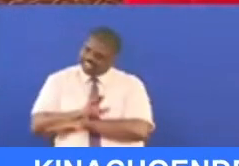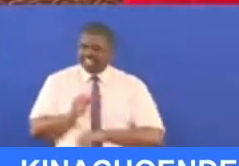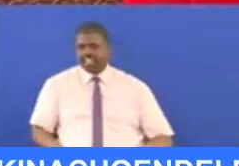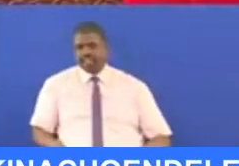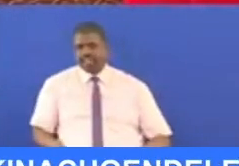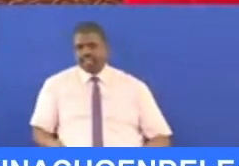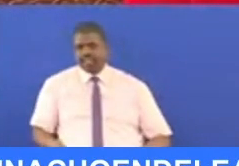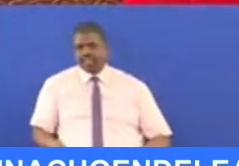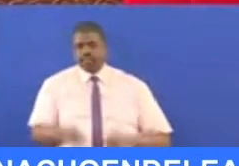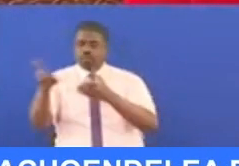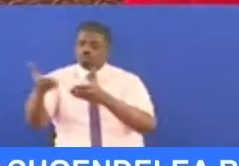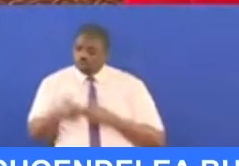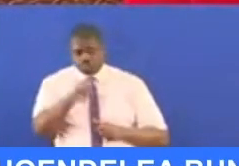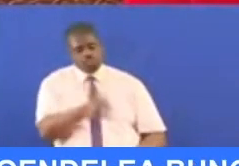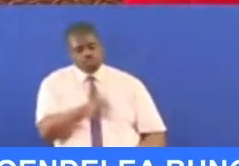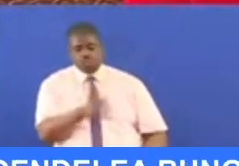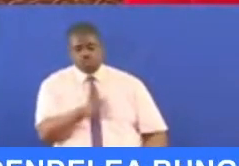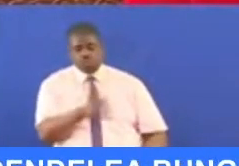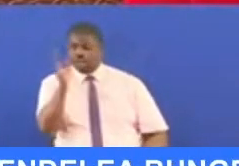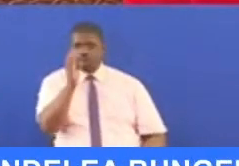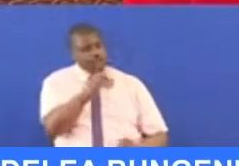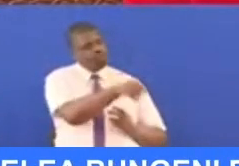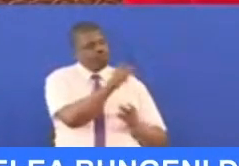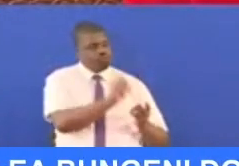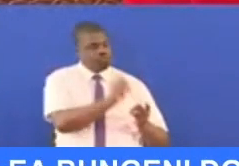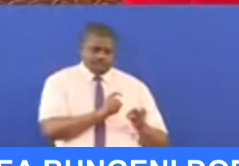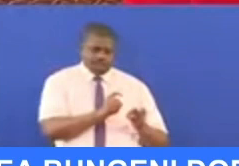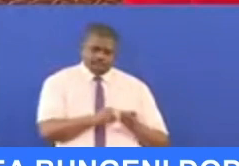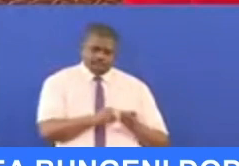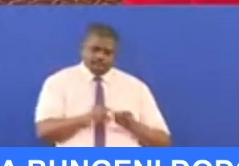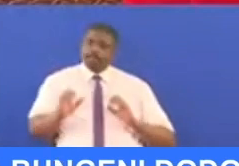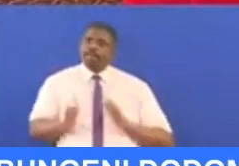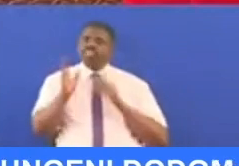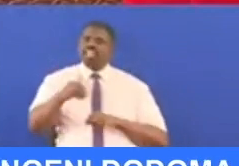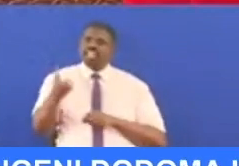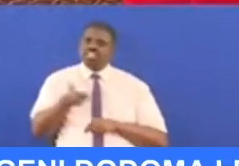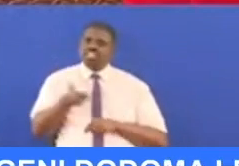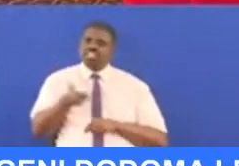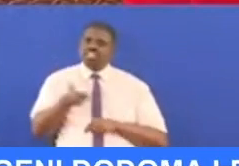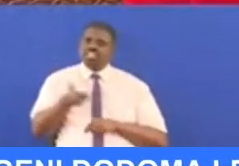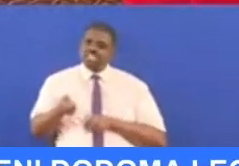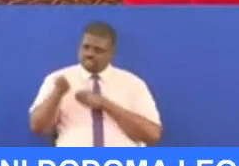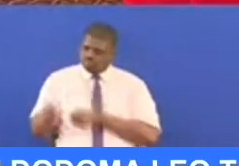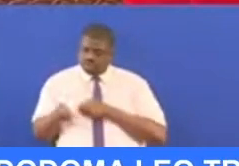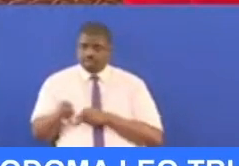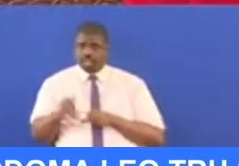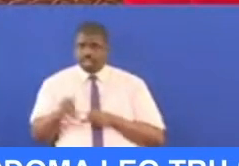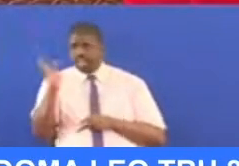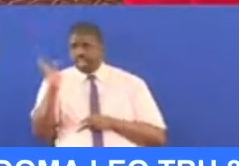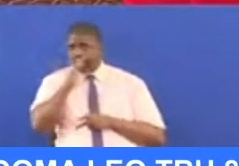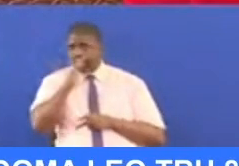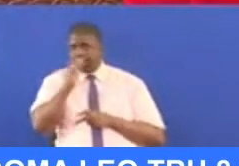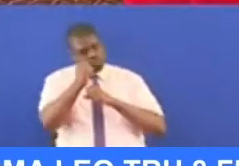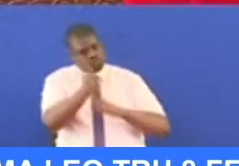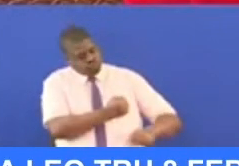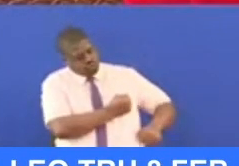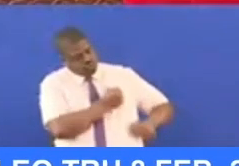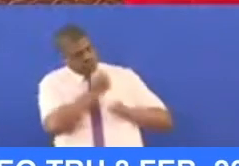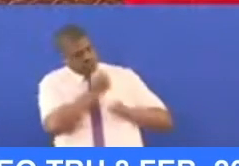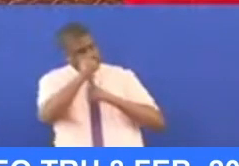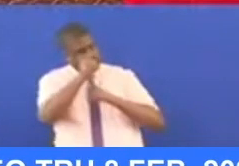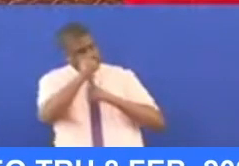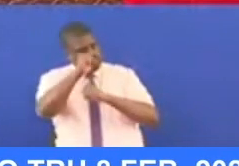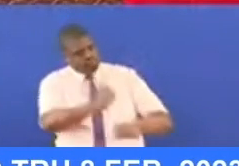Unamchukua mtu ambaye hajawahi kuvua, maisha yake yeye ni kijijini kulima, hajawahi kupiga kasia, unamwambia leo